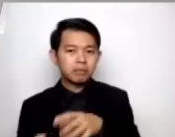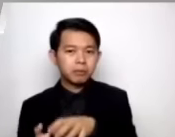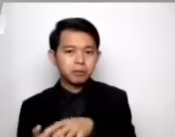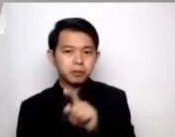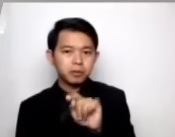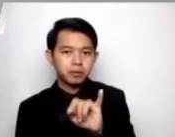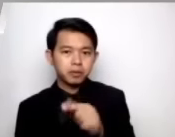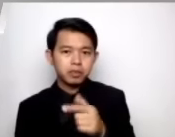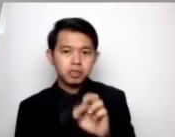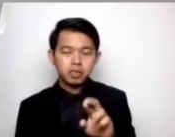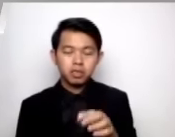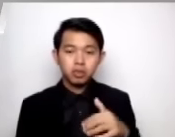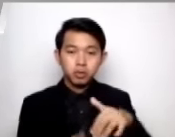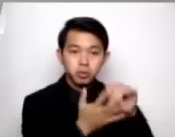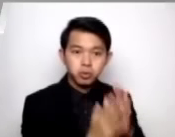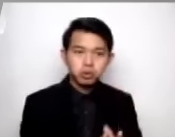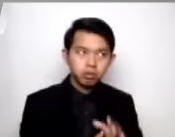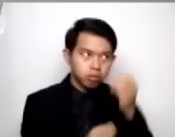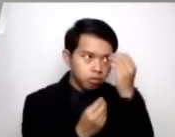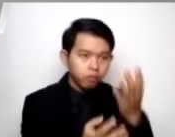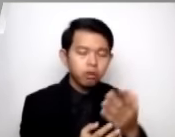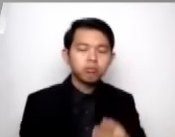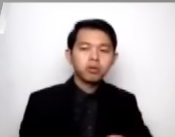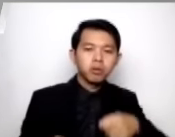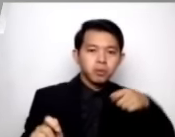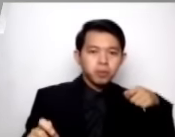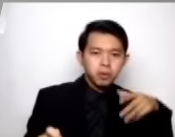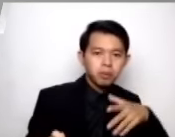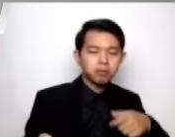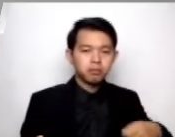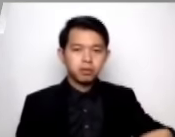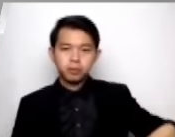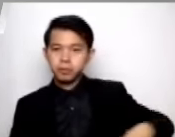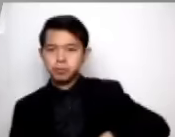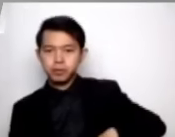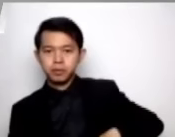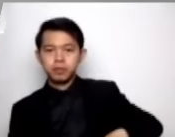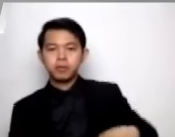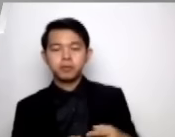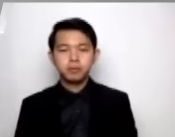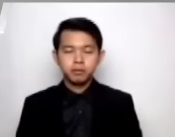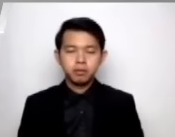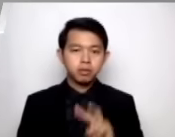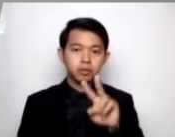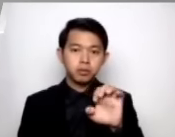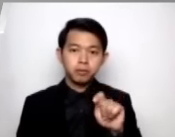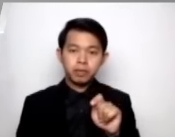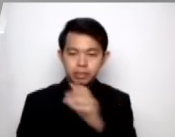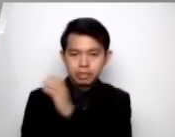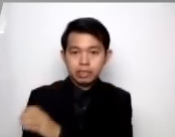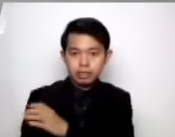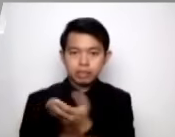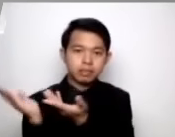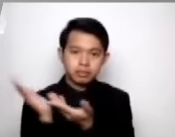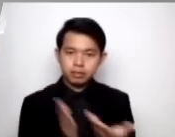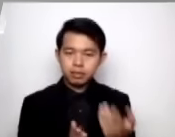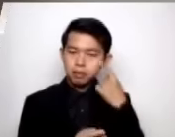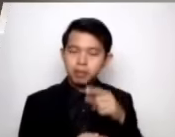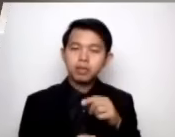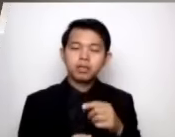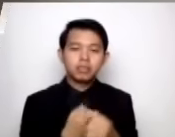estudyante ay tinamaan ng maliit na pana sa tiyan. Dinala siya sa vet clinic para maoperahan. Itong November 25, isa